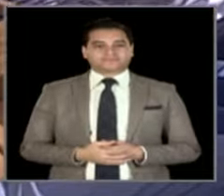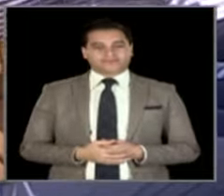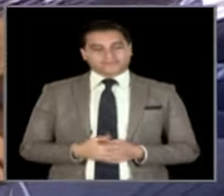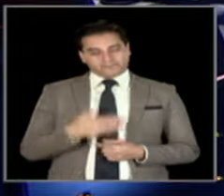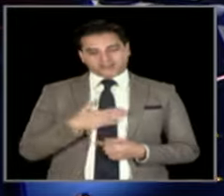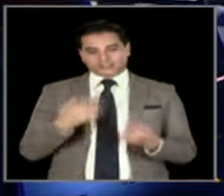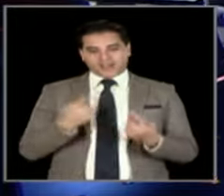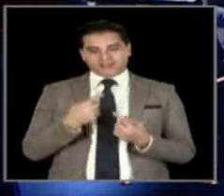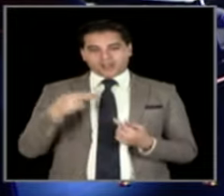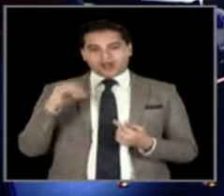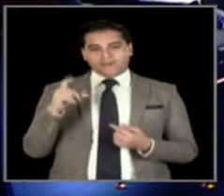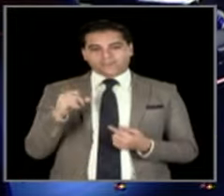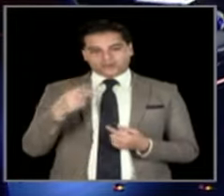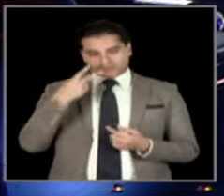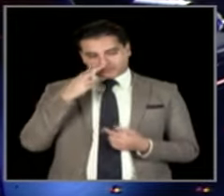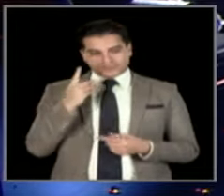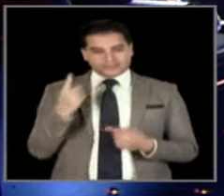عمر.